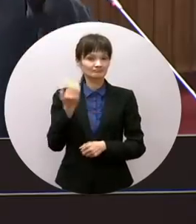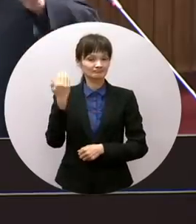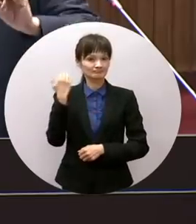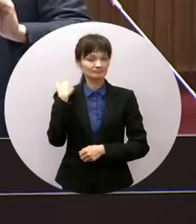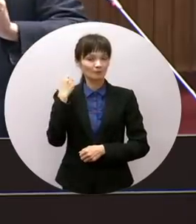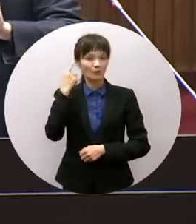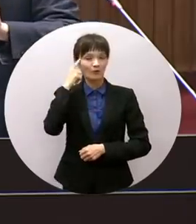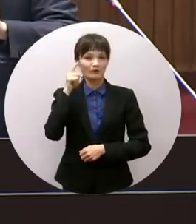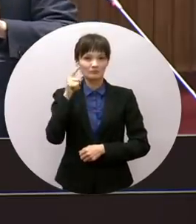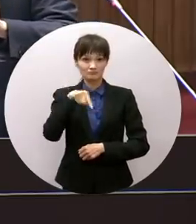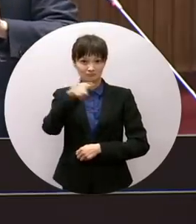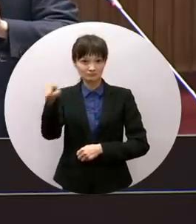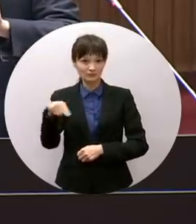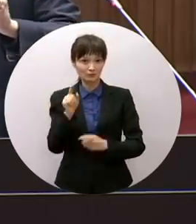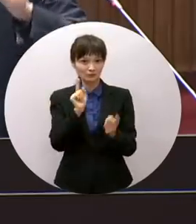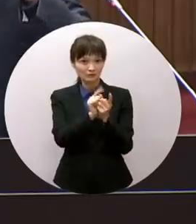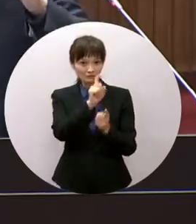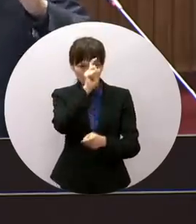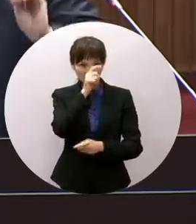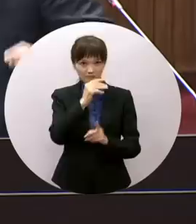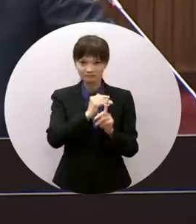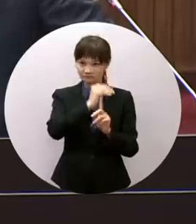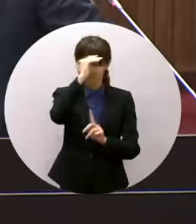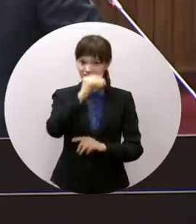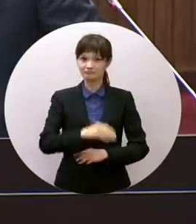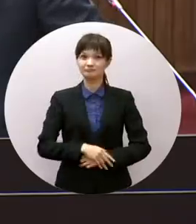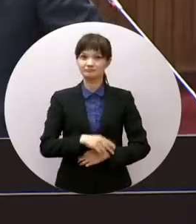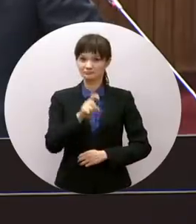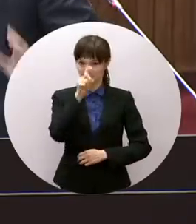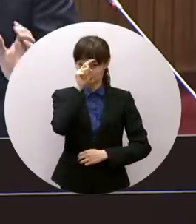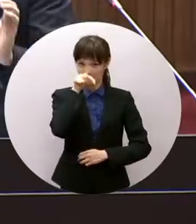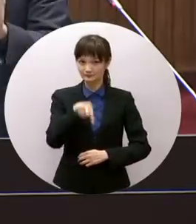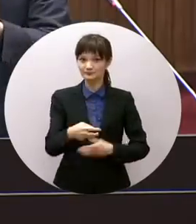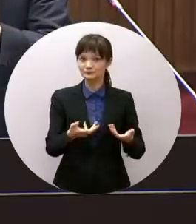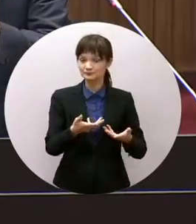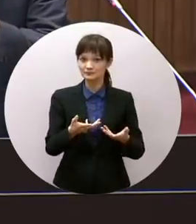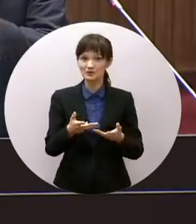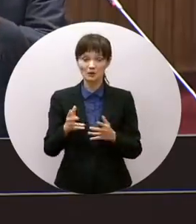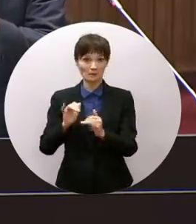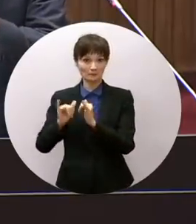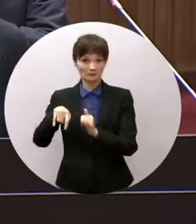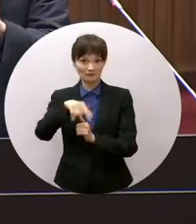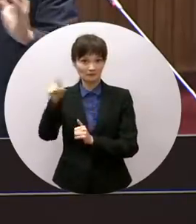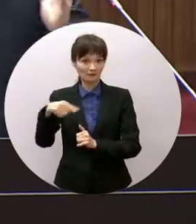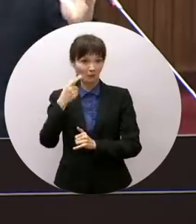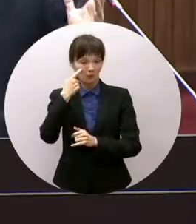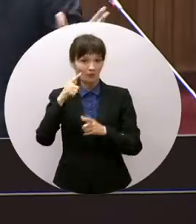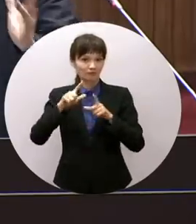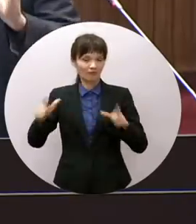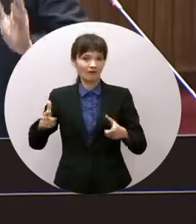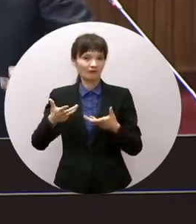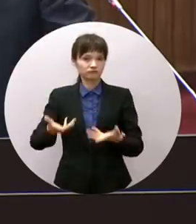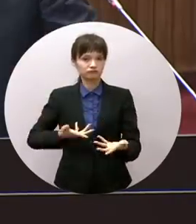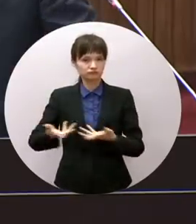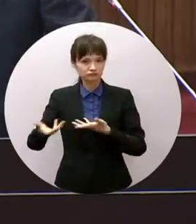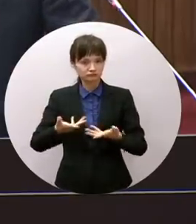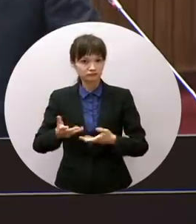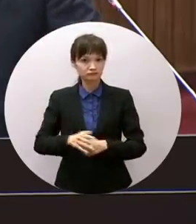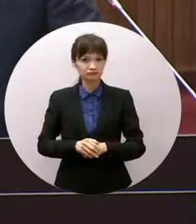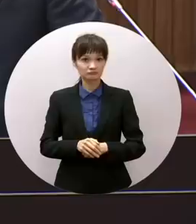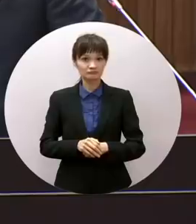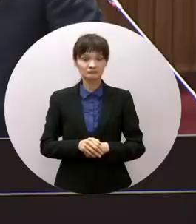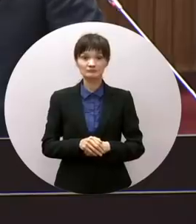哈啊，大家对你期待也很高啊哈。希望这个小事情哈，但是是民众的大事情哈，可以帮这大